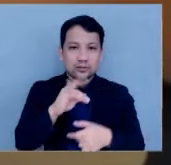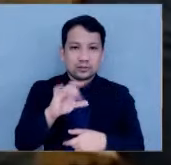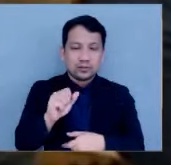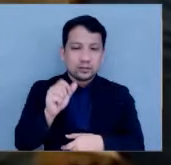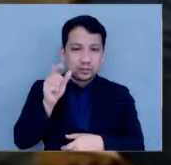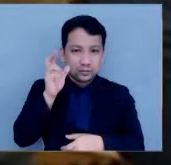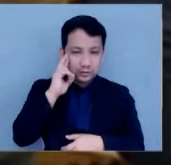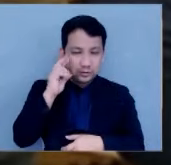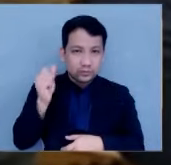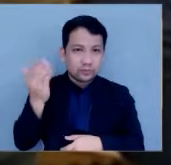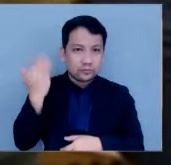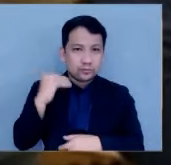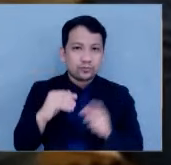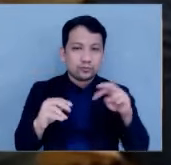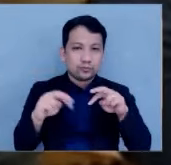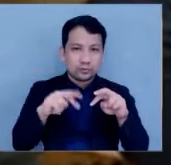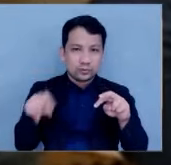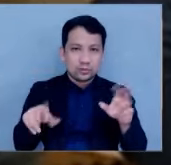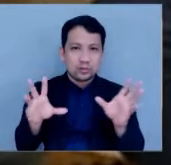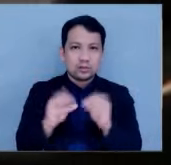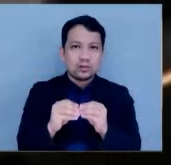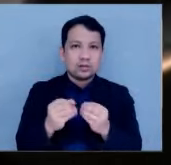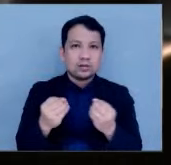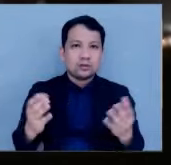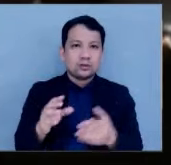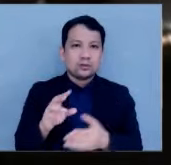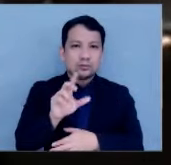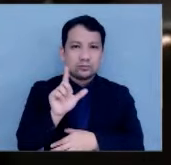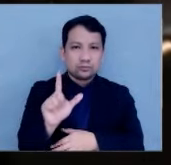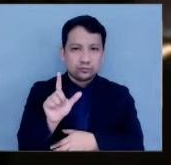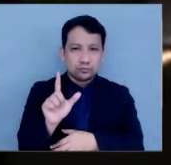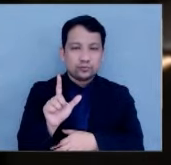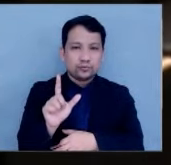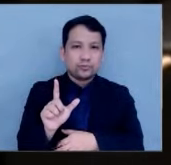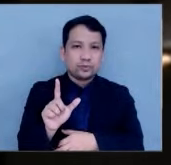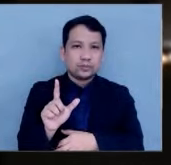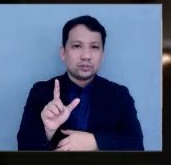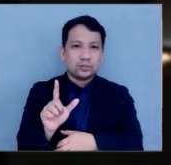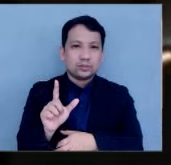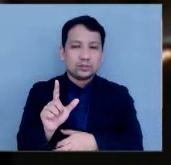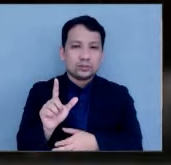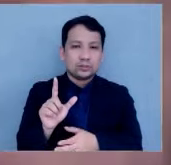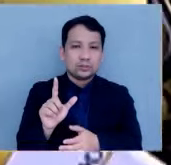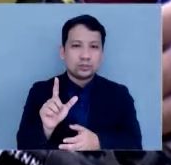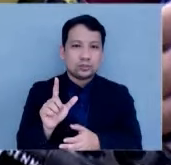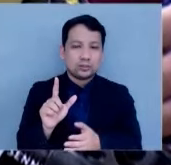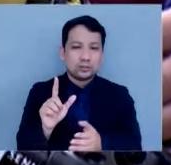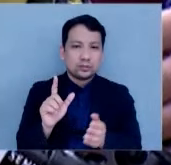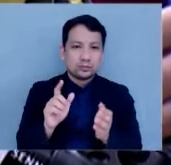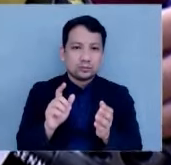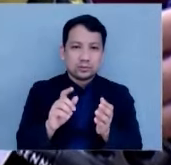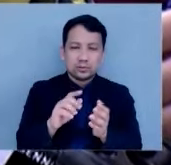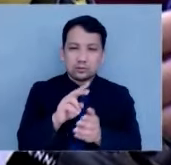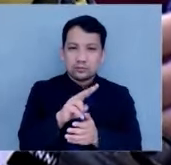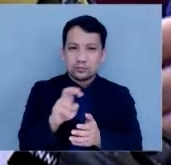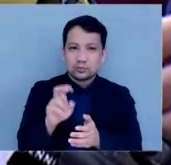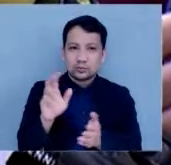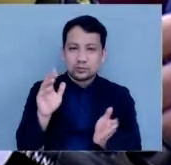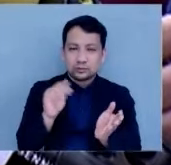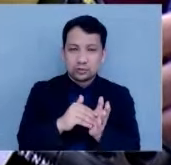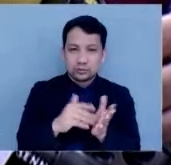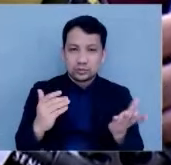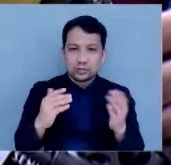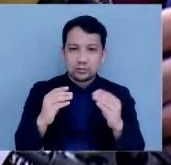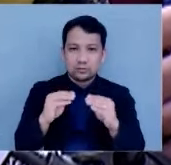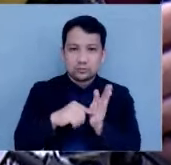noong 2022 elections kung saan mahigit 20,000 modems daw ang gumamit ng iisang IP address. Ilalabas po ng COMELEC sa ating